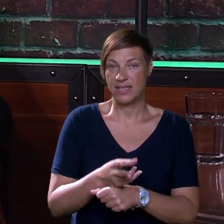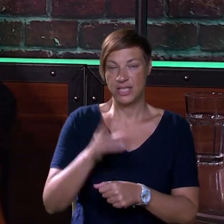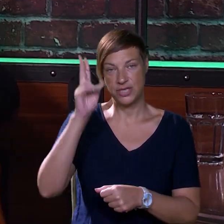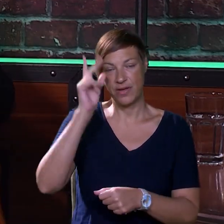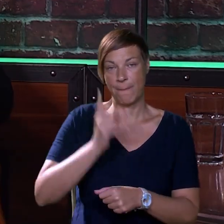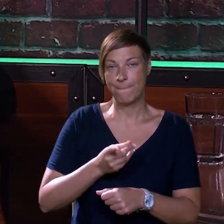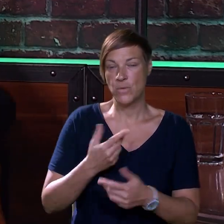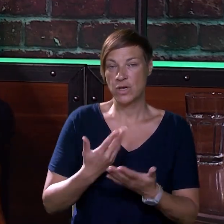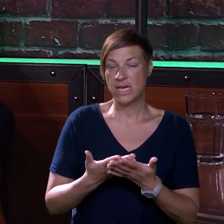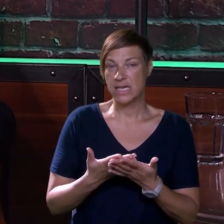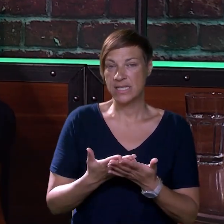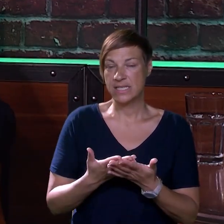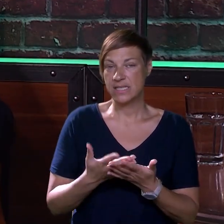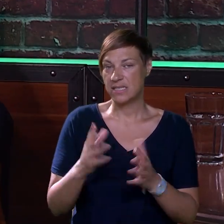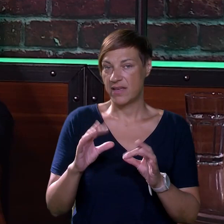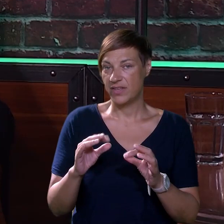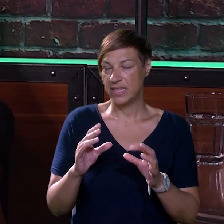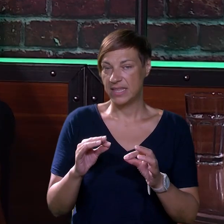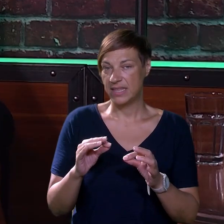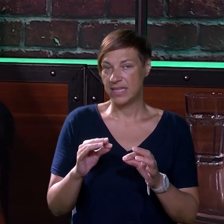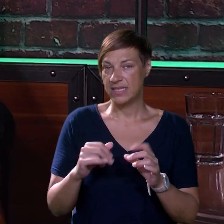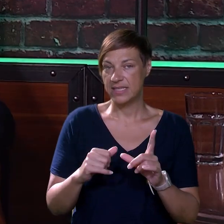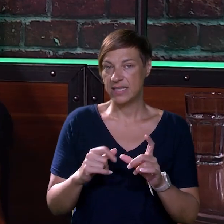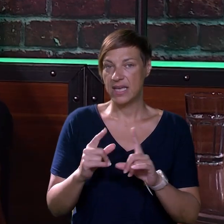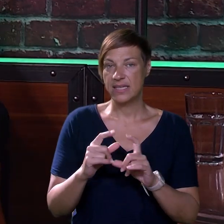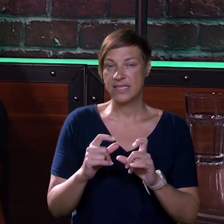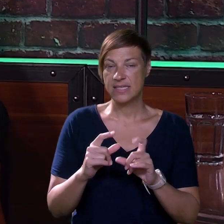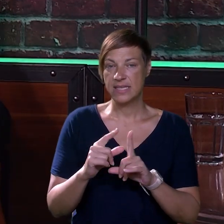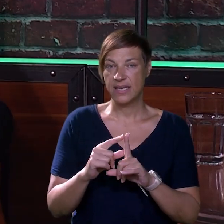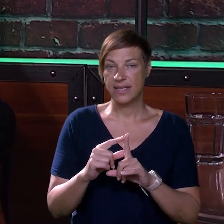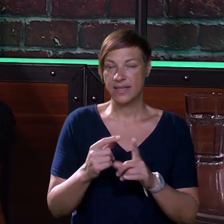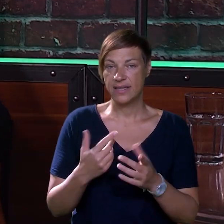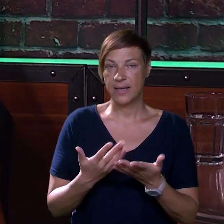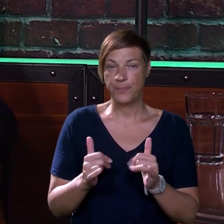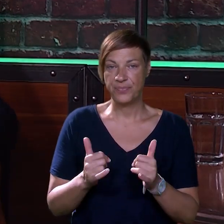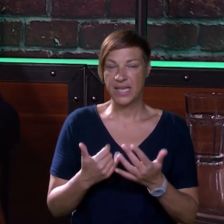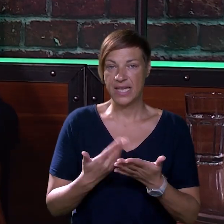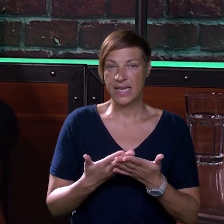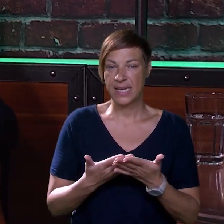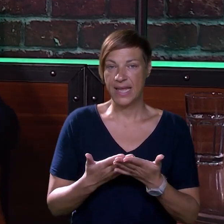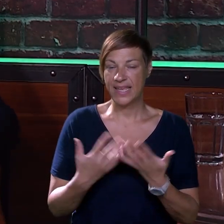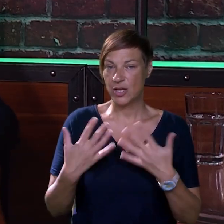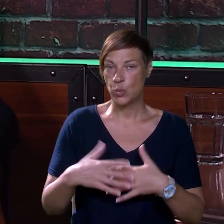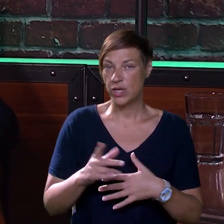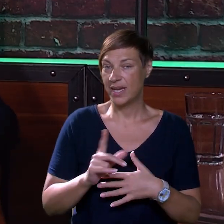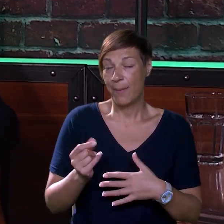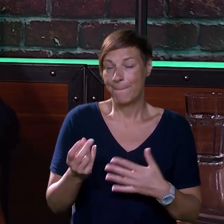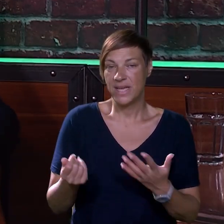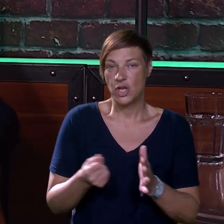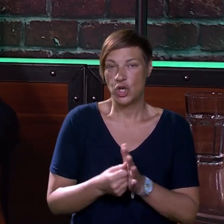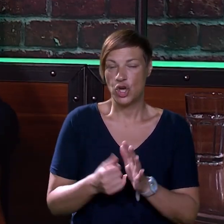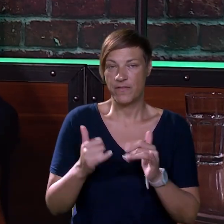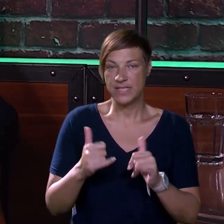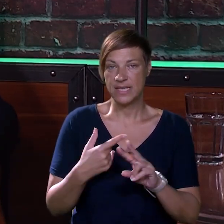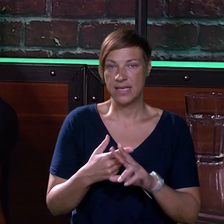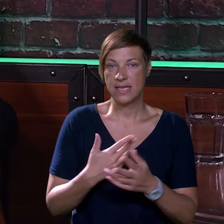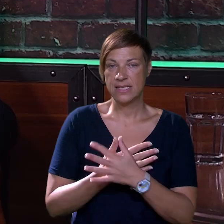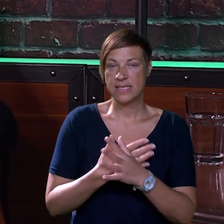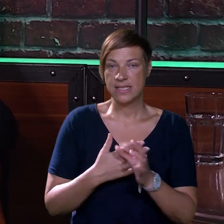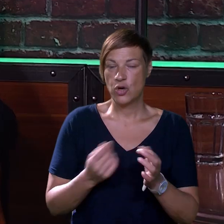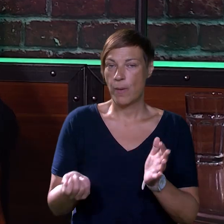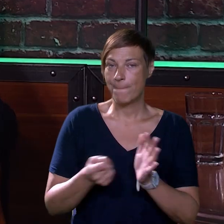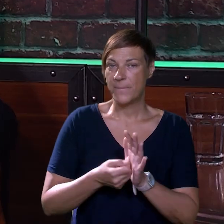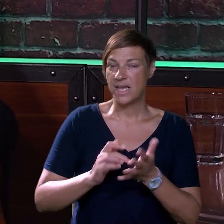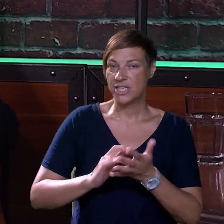država, mogli ste staviti 10 ICD-a ili nekih resinkronizacijskih uređaja, nije bilo novaca. Danas HZZO